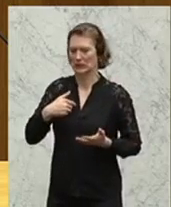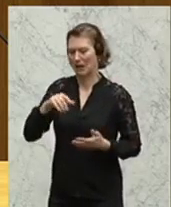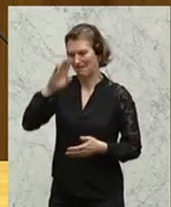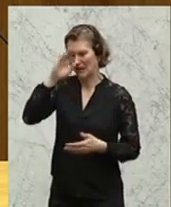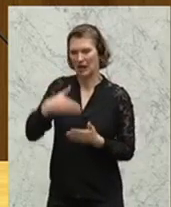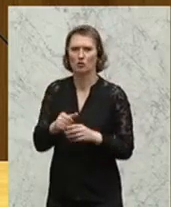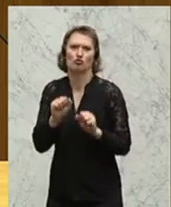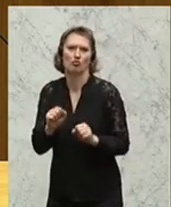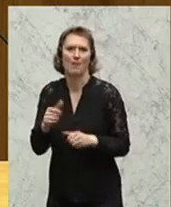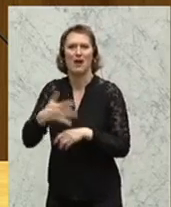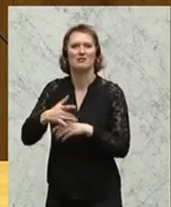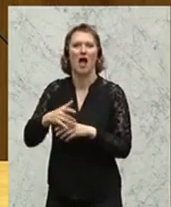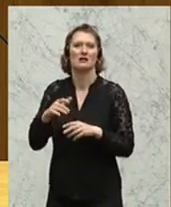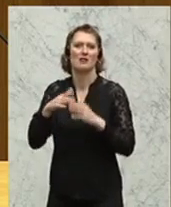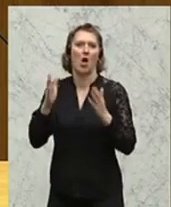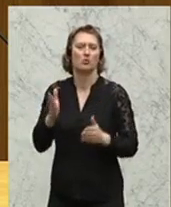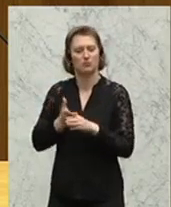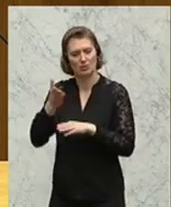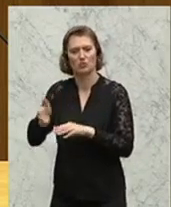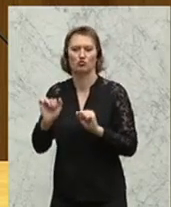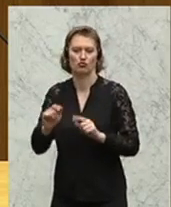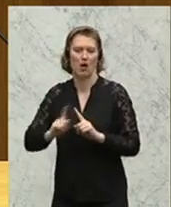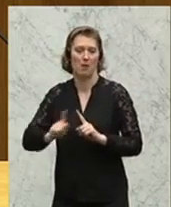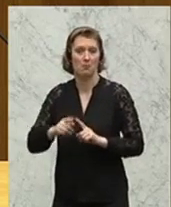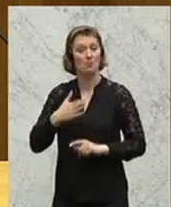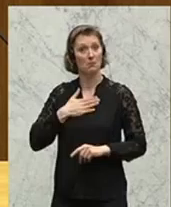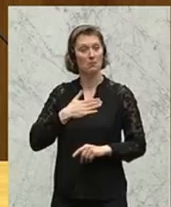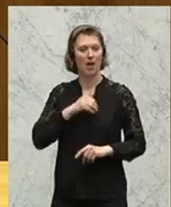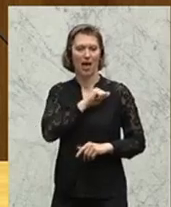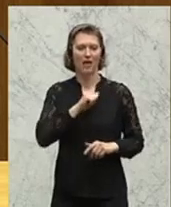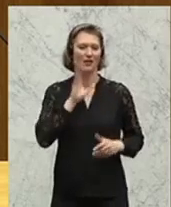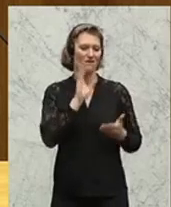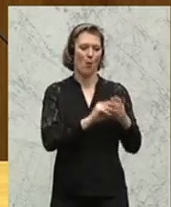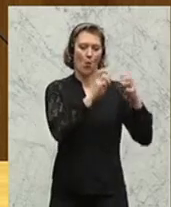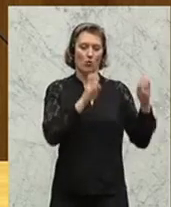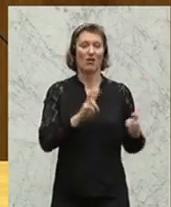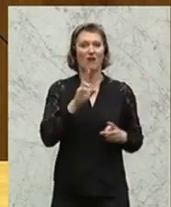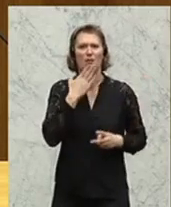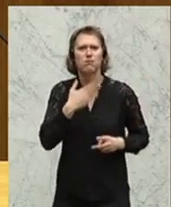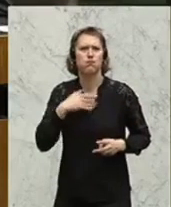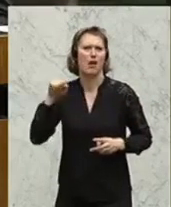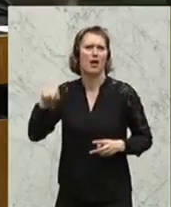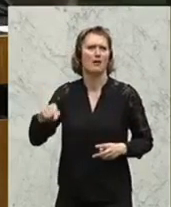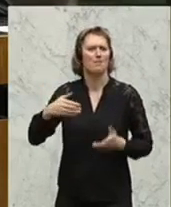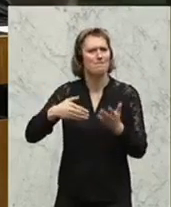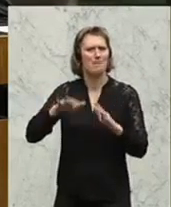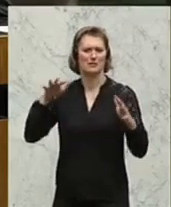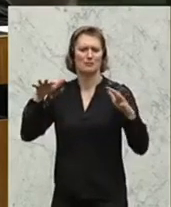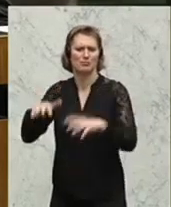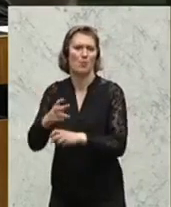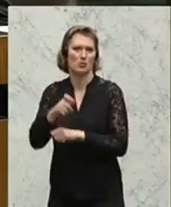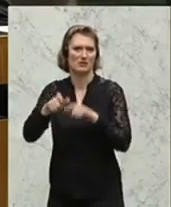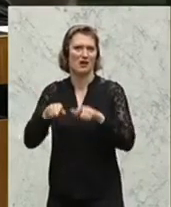bin bekennender Gasthaus- und Wirtshaus-Fan, ist doch neben den eigenen vier Wänden der beliebteste Aufenthaltsort der Österreicherinnen